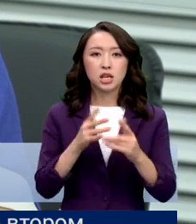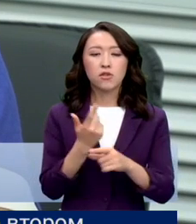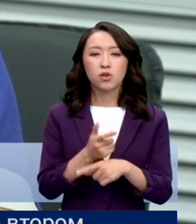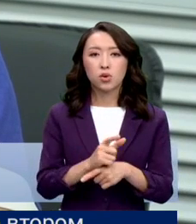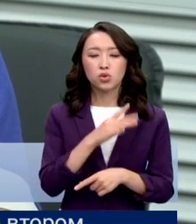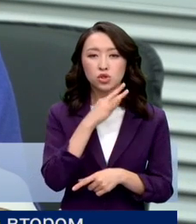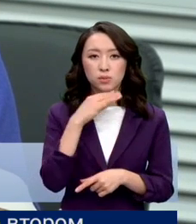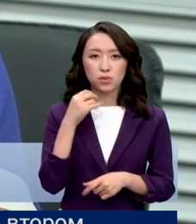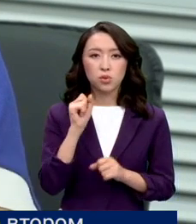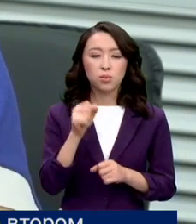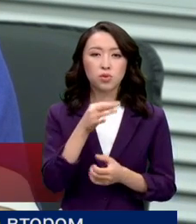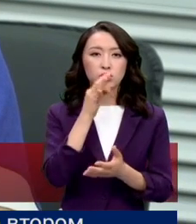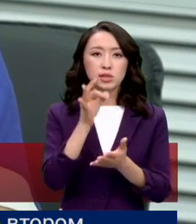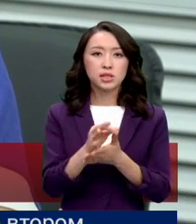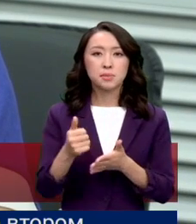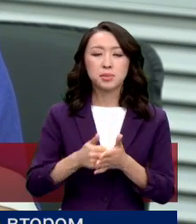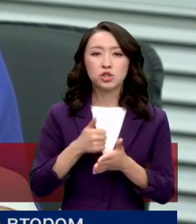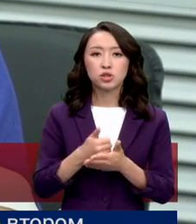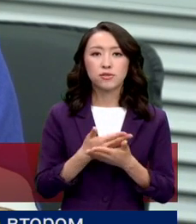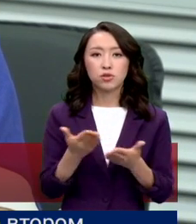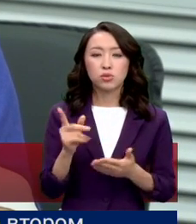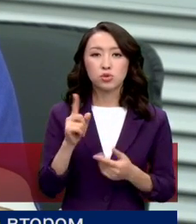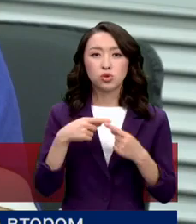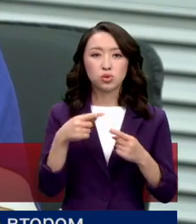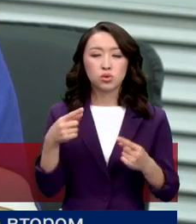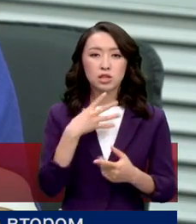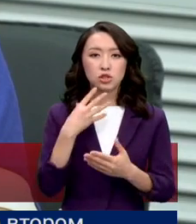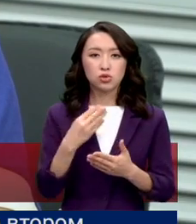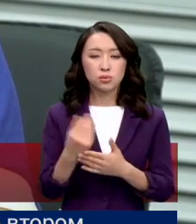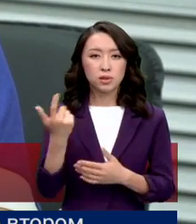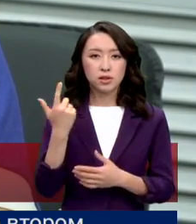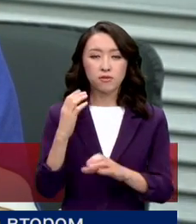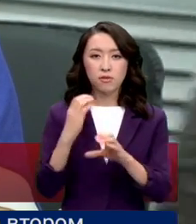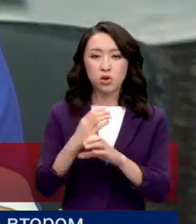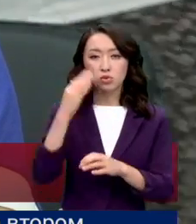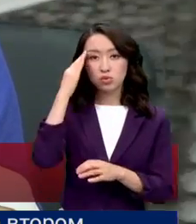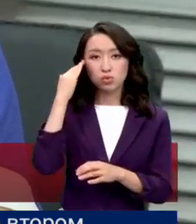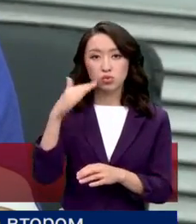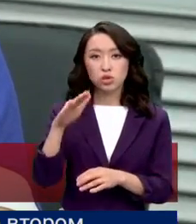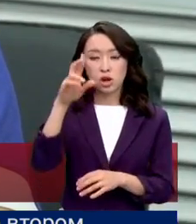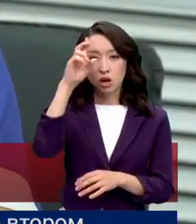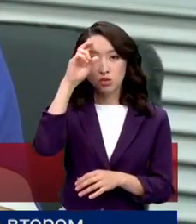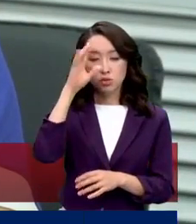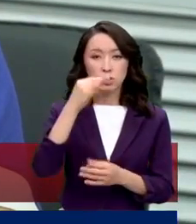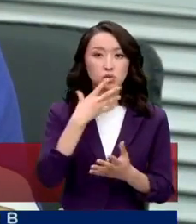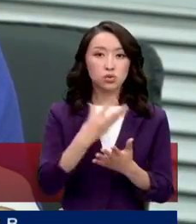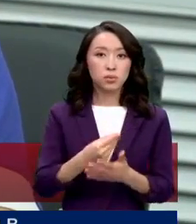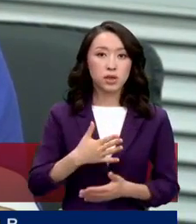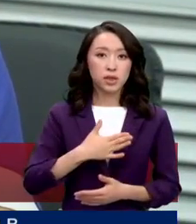много. Могу сказать, причины в том, что другие собственники вагонов, чужих государств и собственники